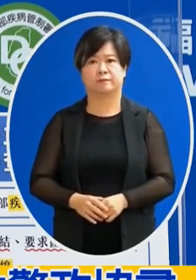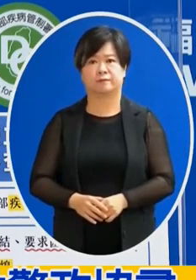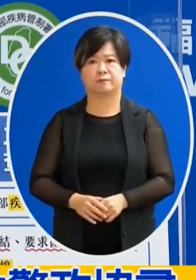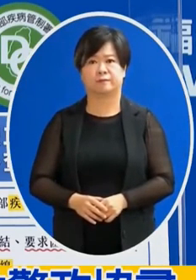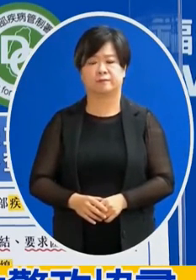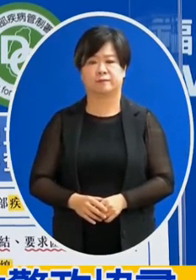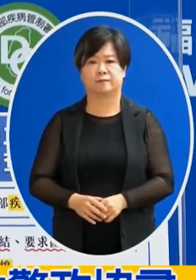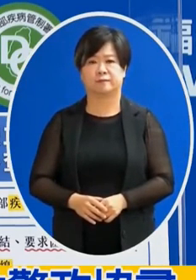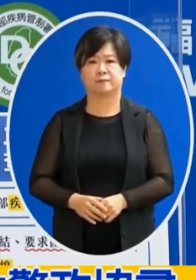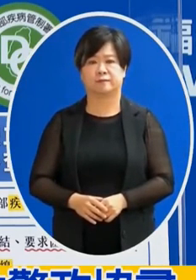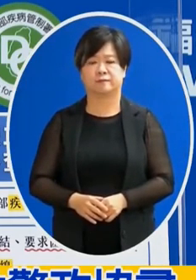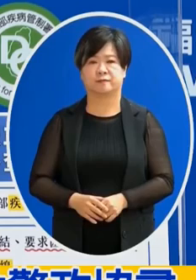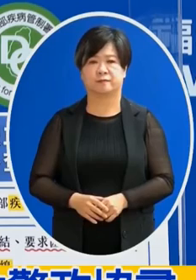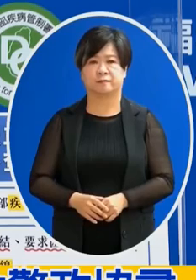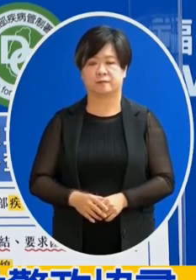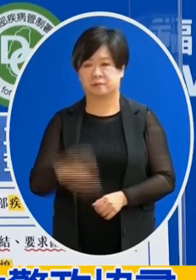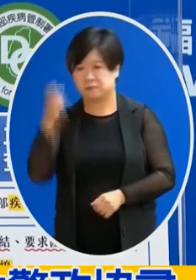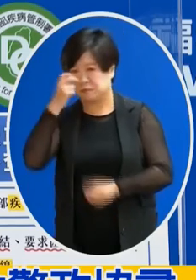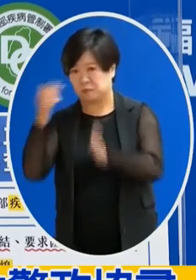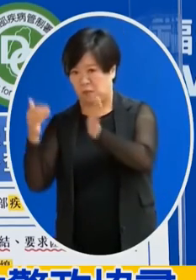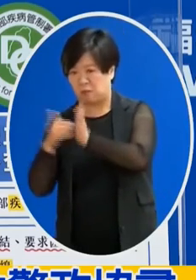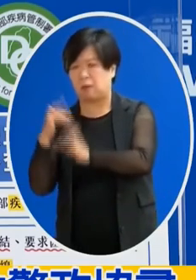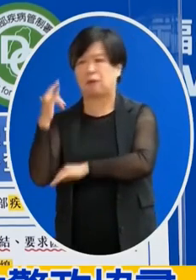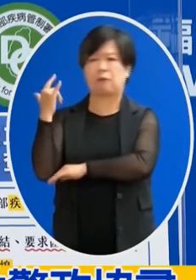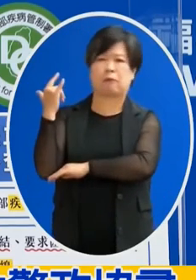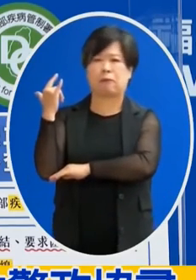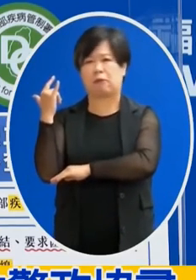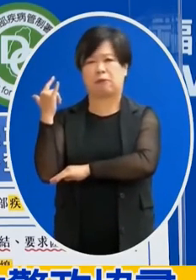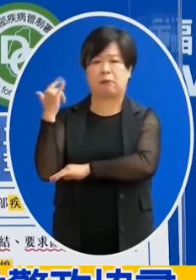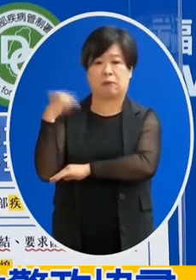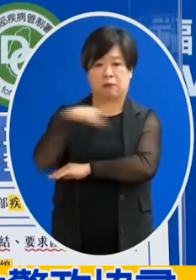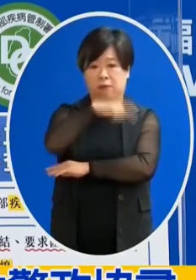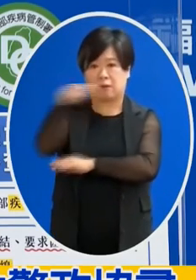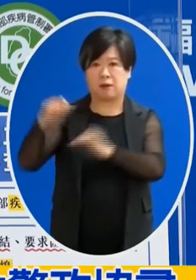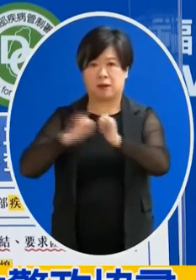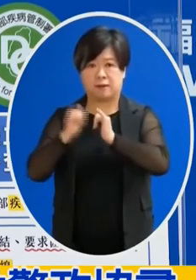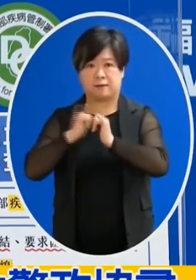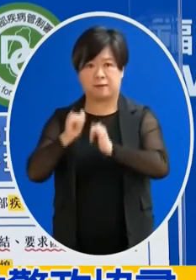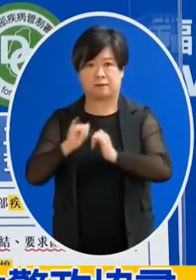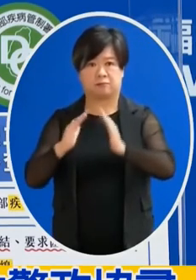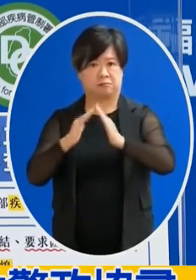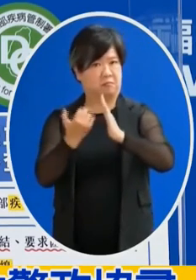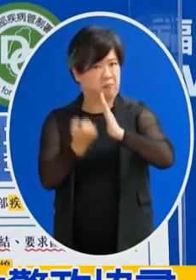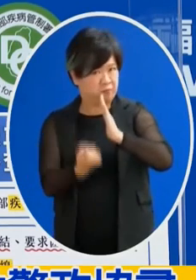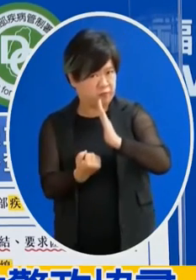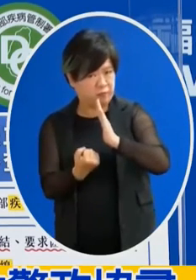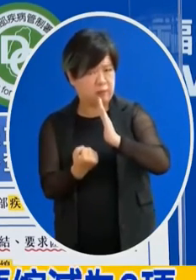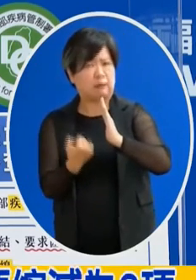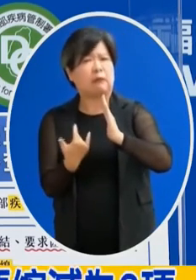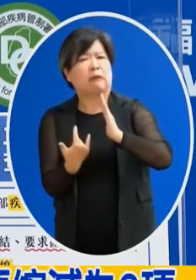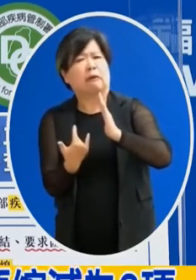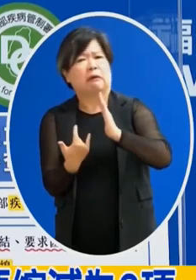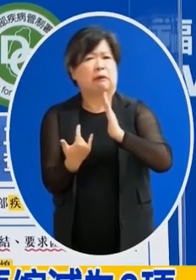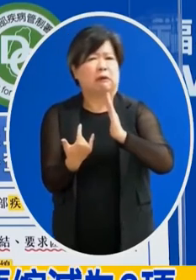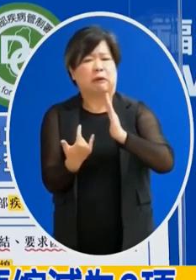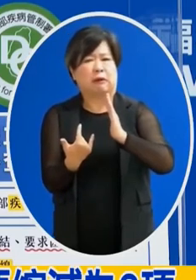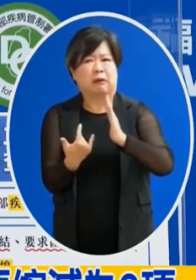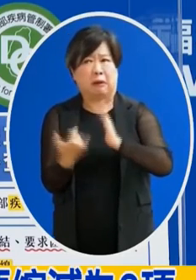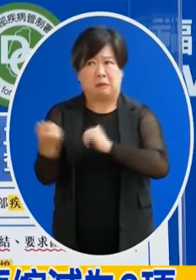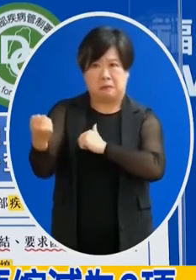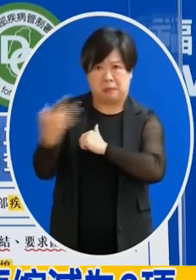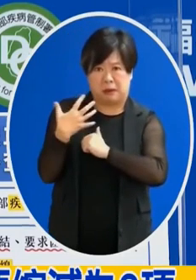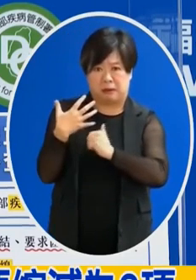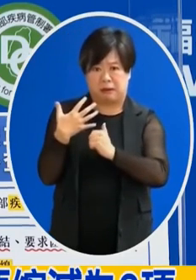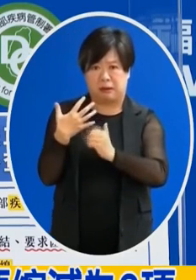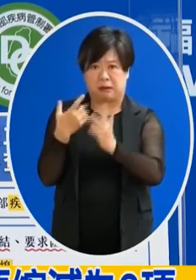现在这个采检完在等候的这些民众呢，都必须在家里等待，等待这个结果完